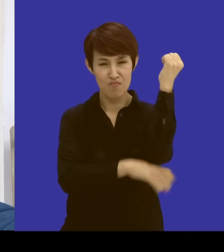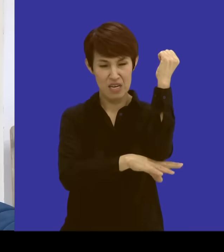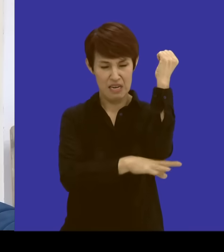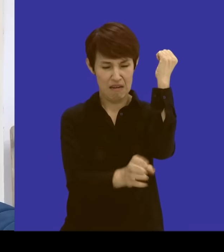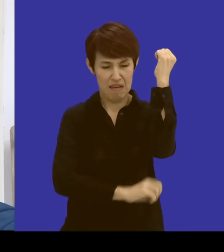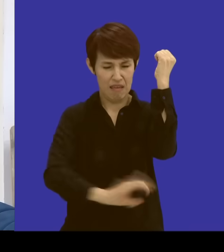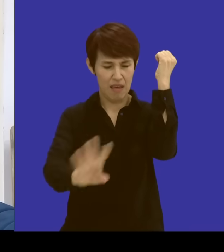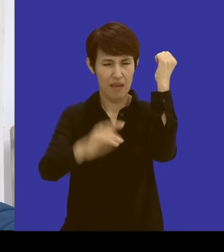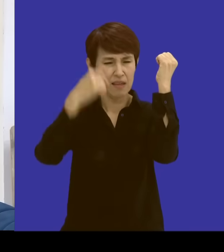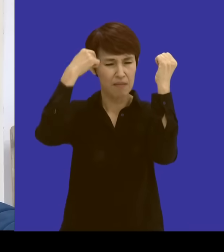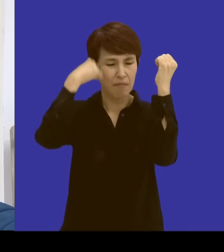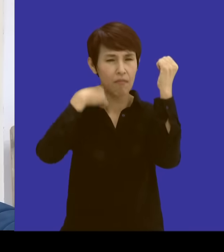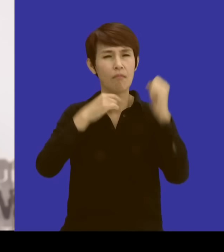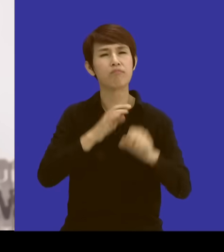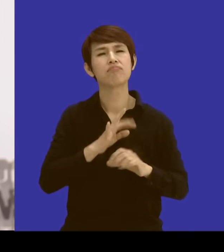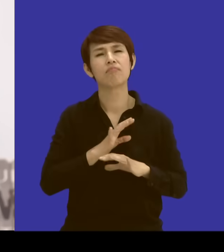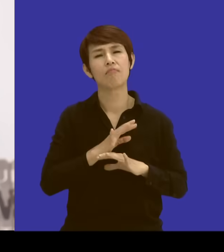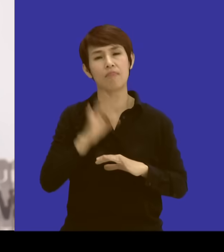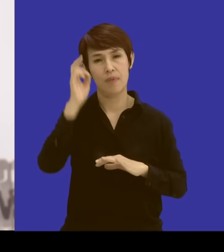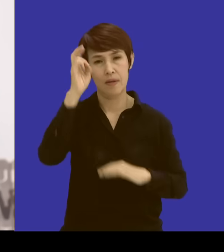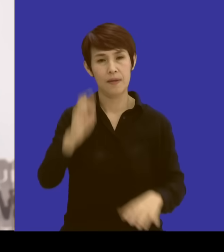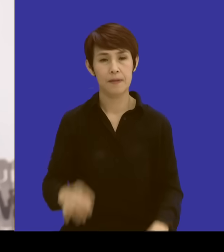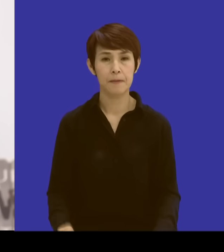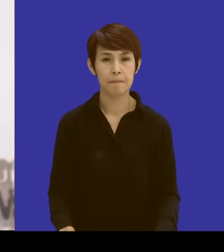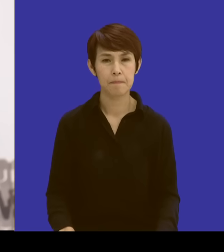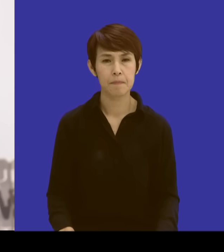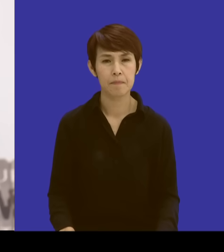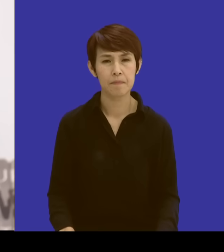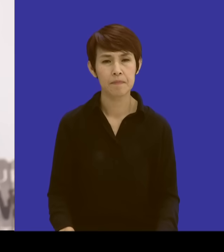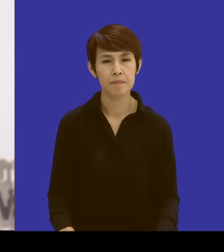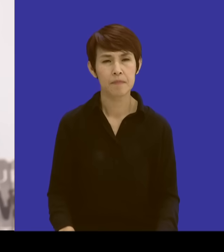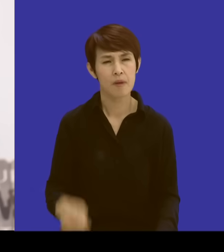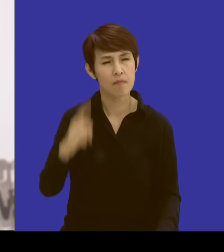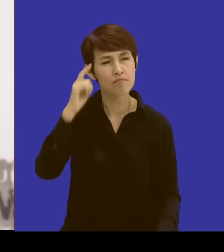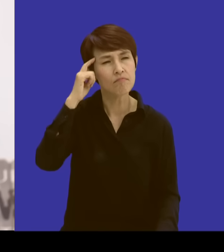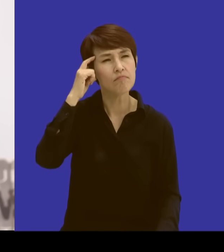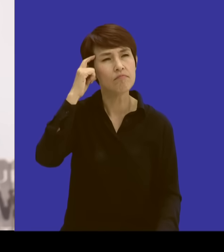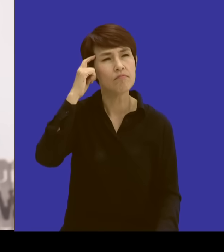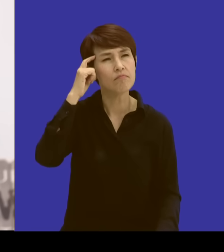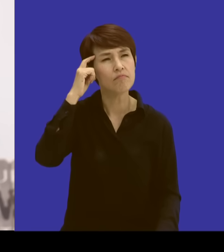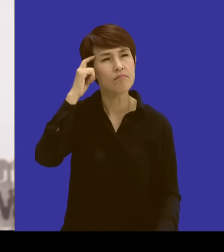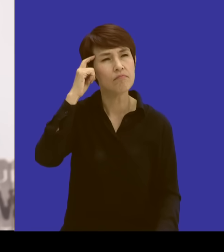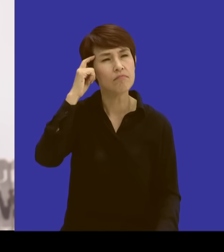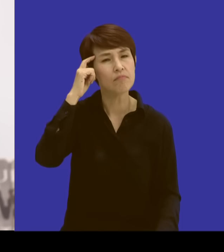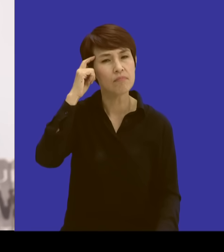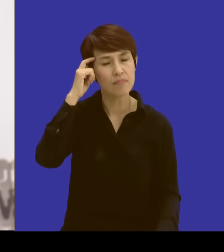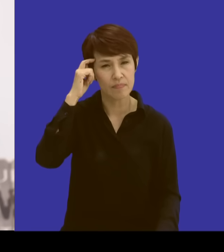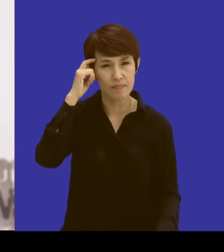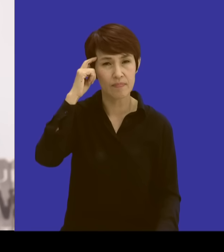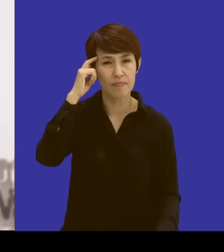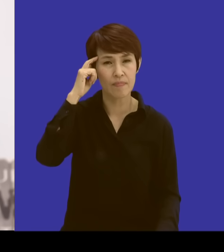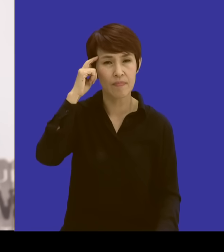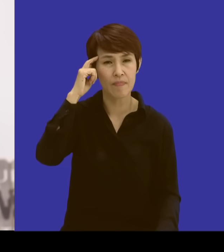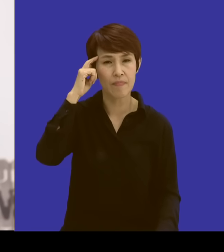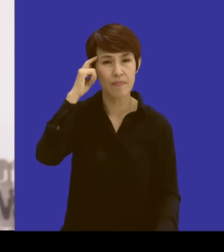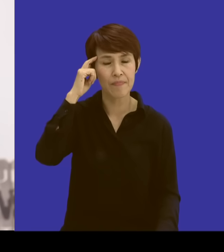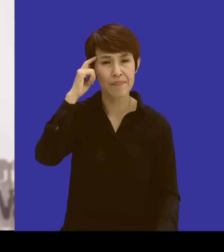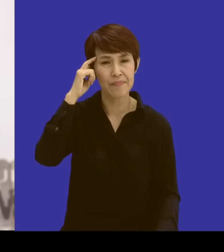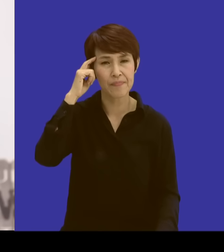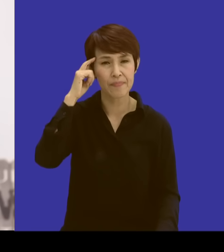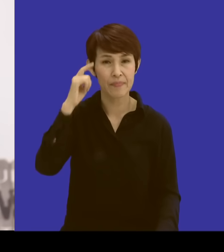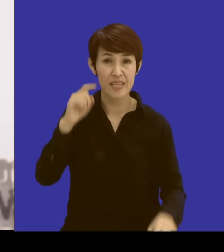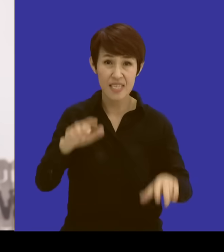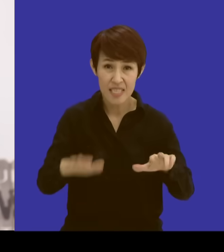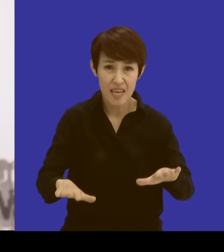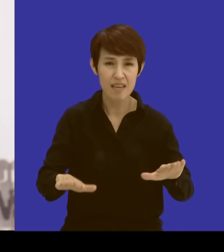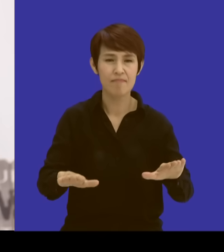더 두려웠던 것 같아요. 근데 돌아보면 그게 아니라 이렇게 온실 속의 화초였다면 온실 걷어내고